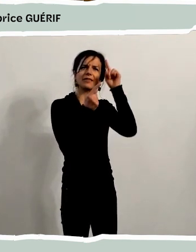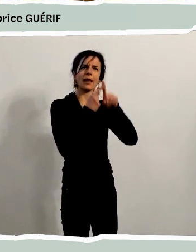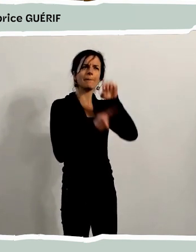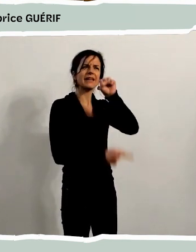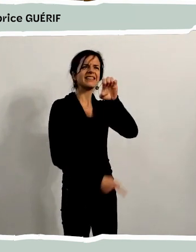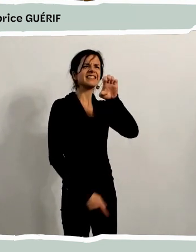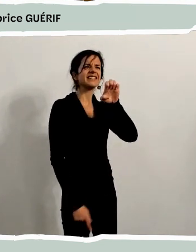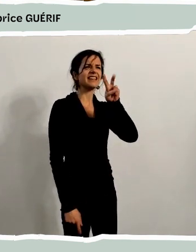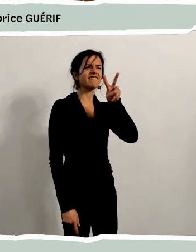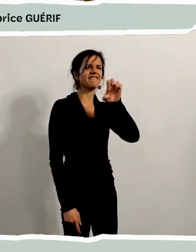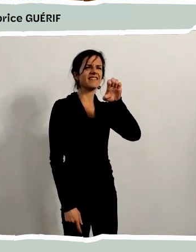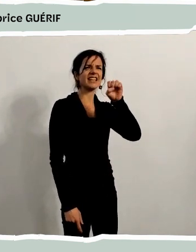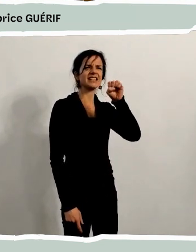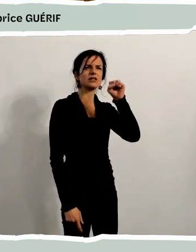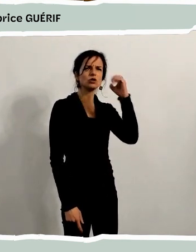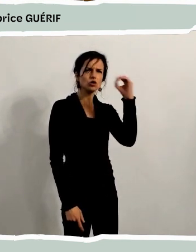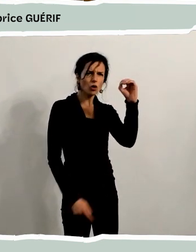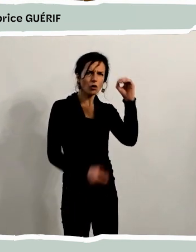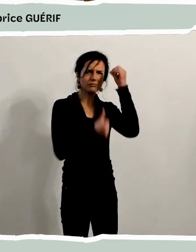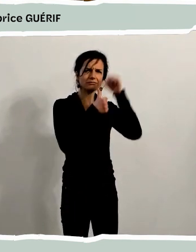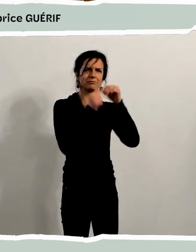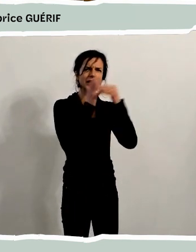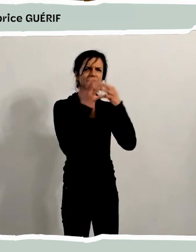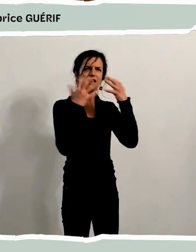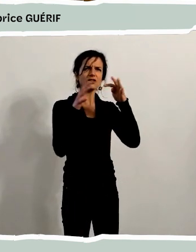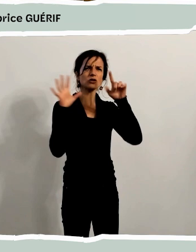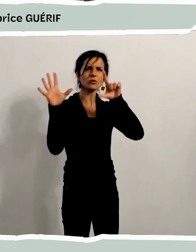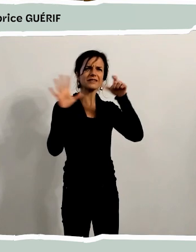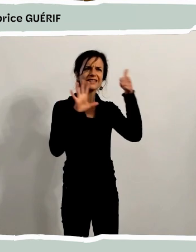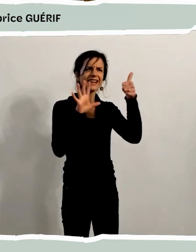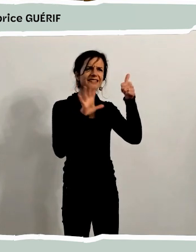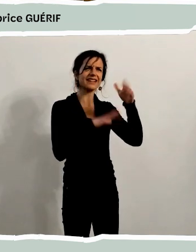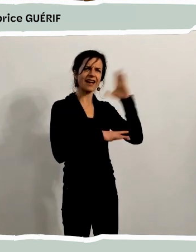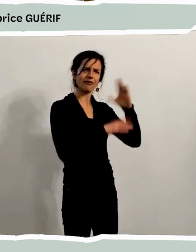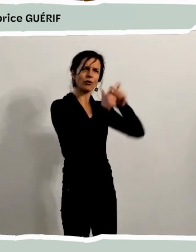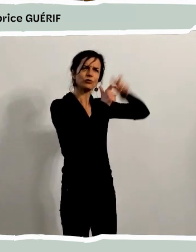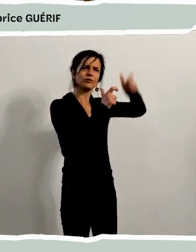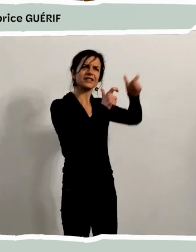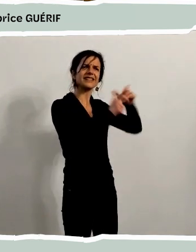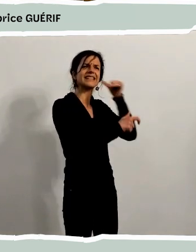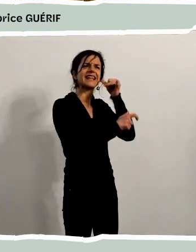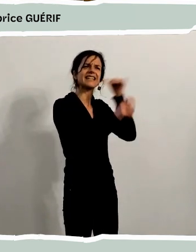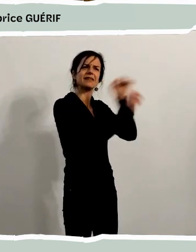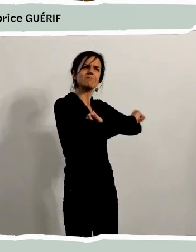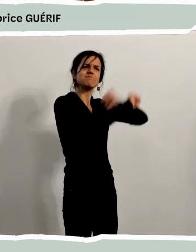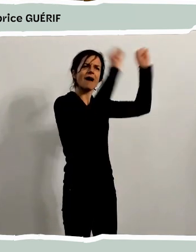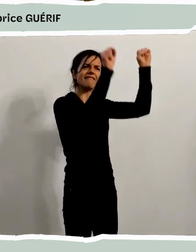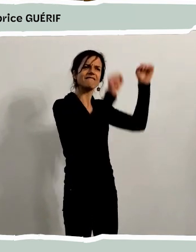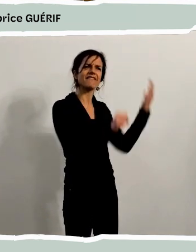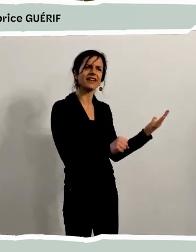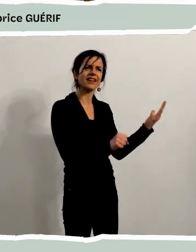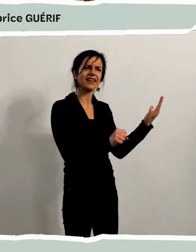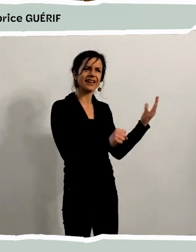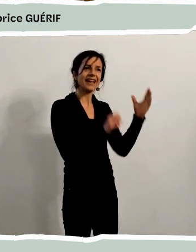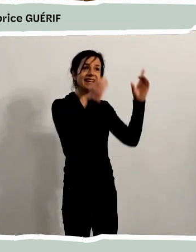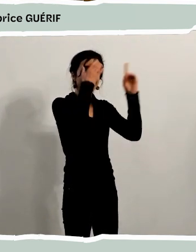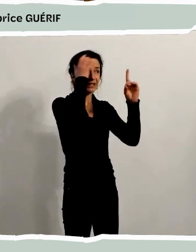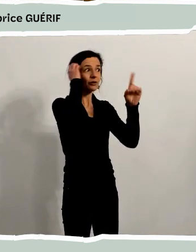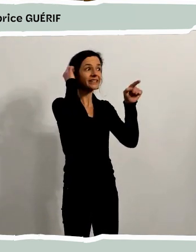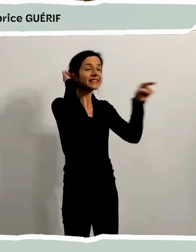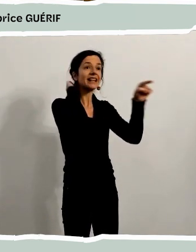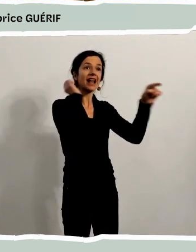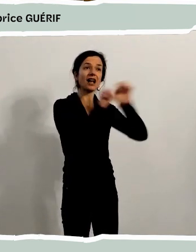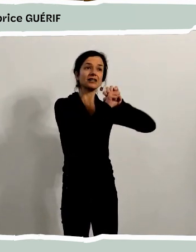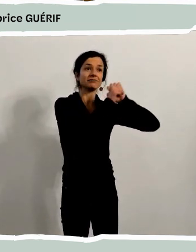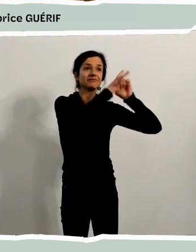C'était une usine qui avait explosé en Italie. Et en fait, de la dioxine avait été répandue dans l'atmosphère suite à